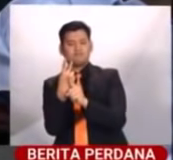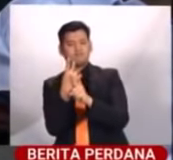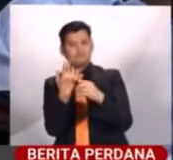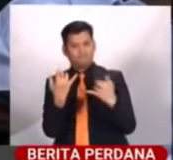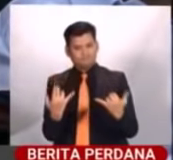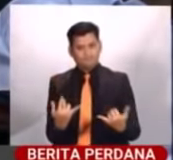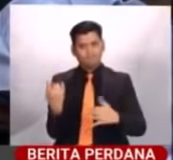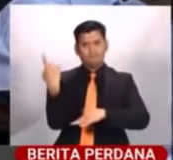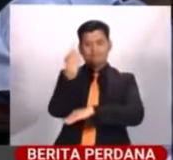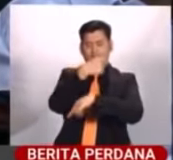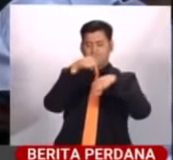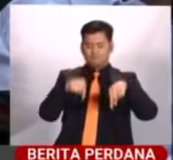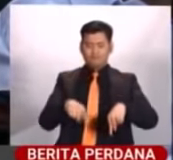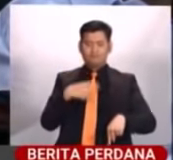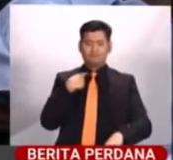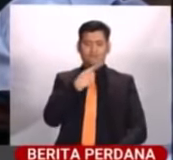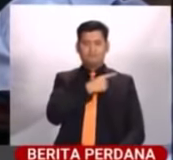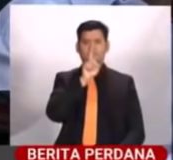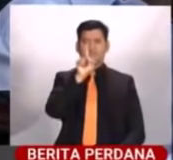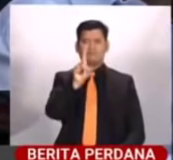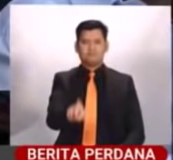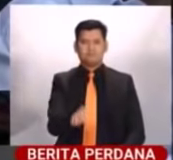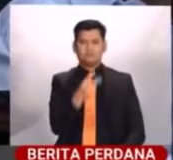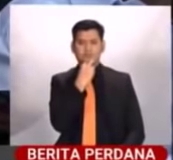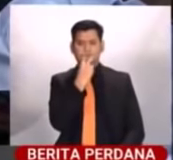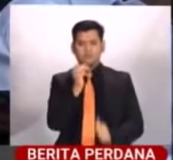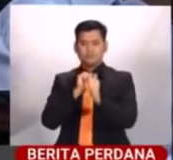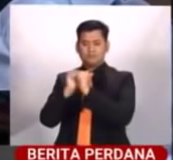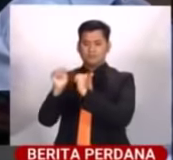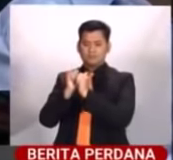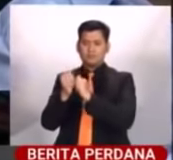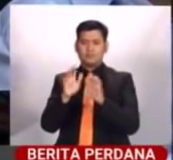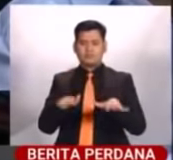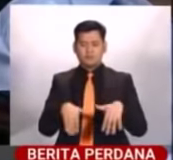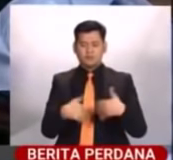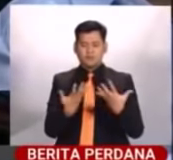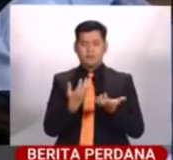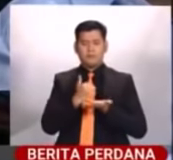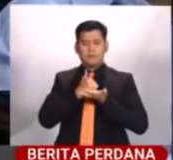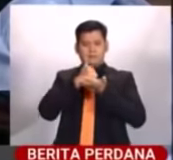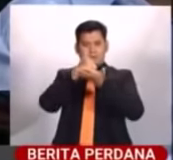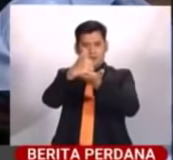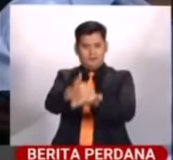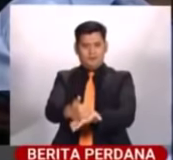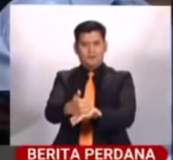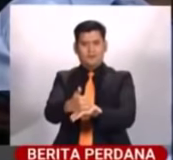hari ini, so we have to go by athlete, melihat mana yang kita boleh bantu mereka untuk